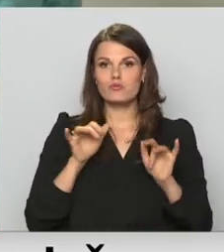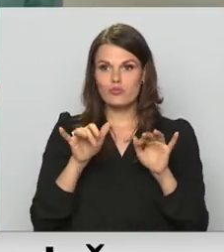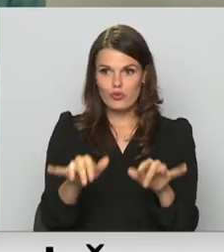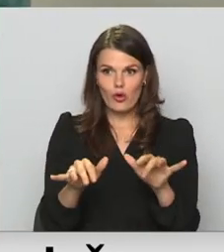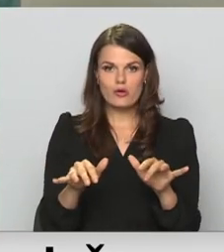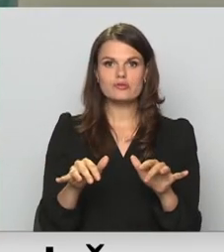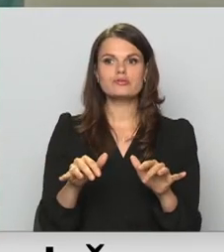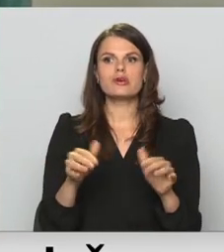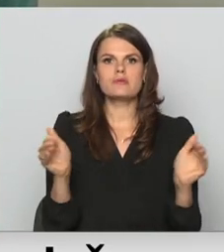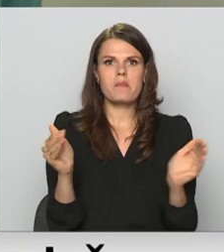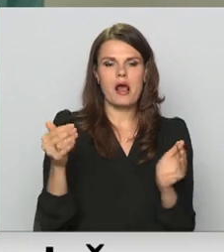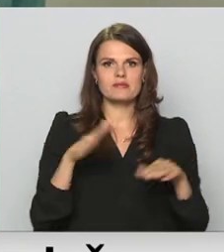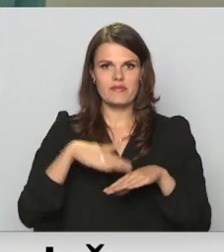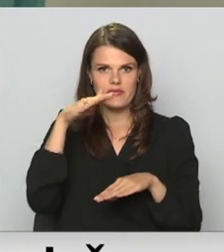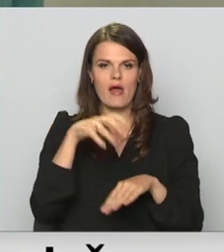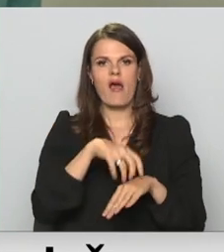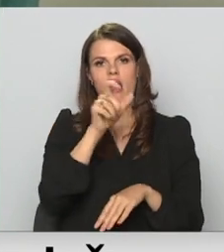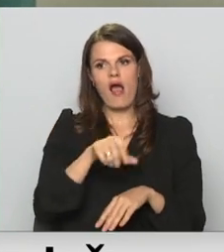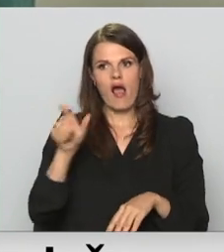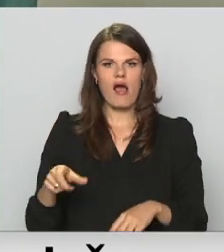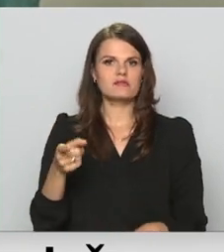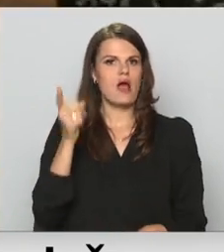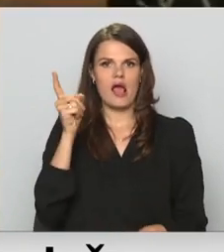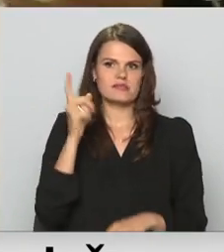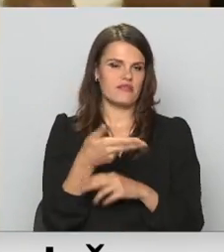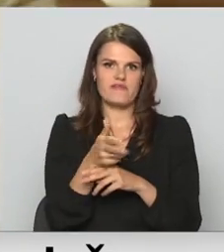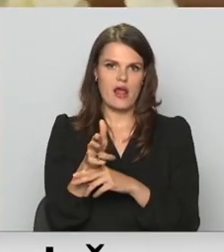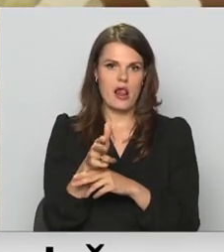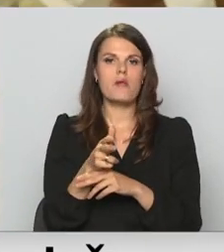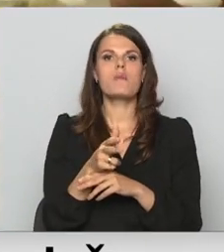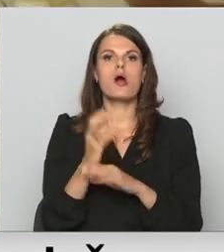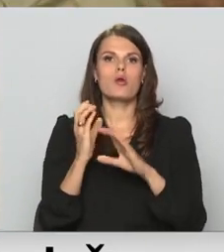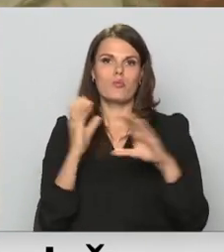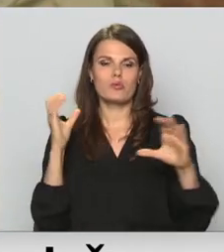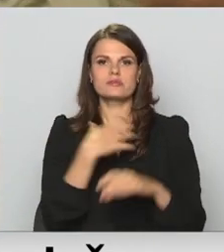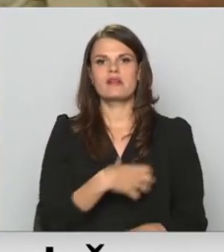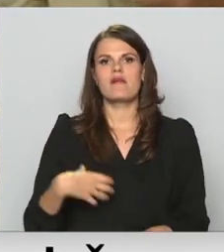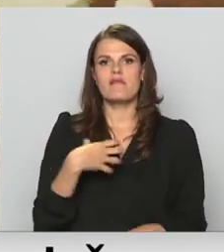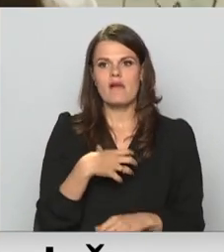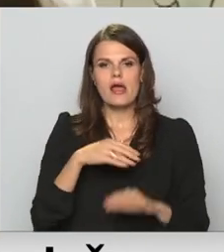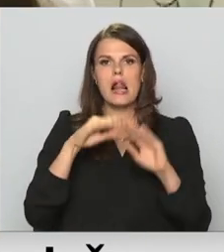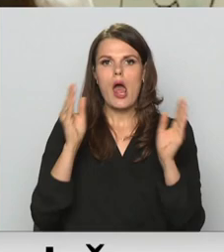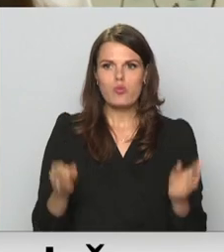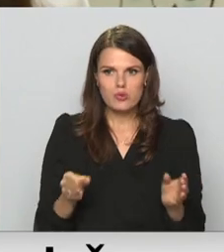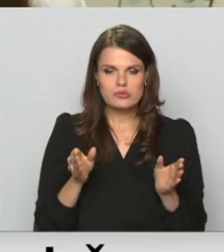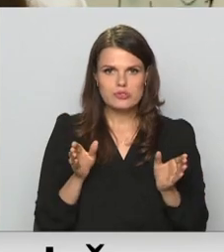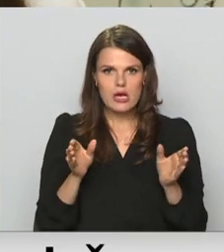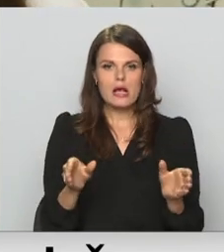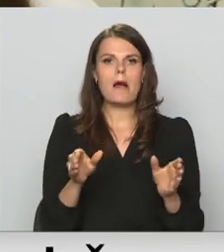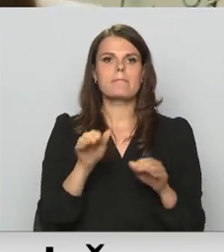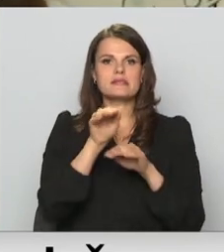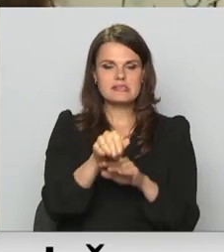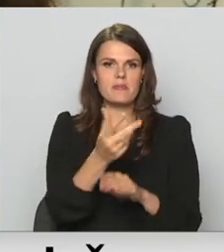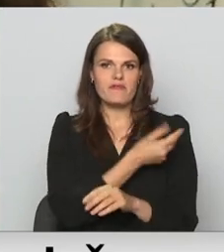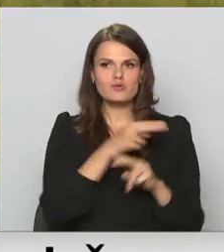procesu šaurās platības dēļ mediķi gan aizliedza filmēt. Tā kā busiņā nepieciešams gan ledusskapis vakcīnu uzglabāšanai,